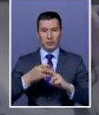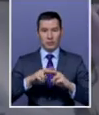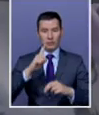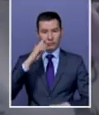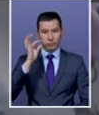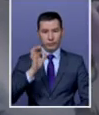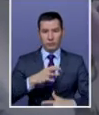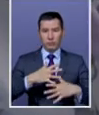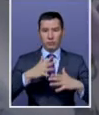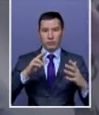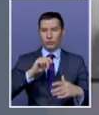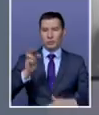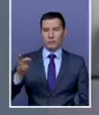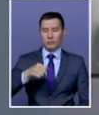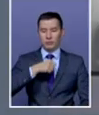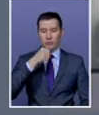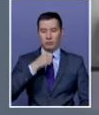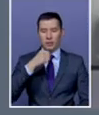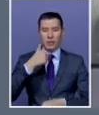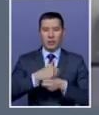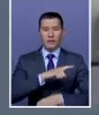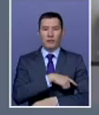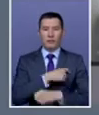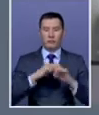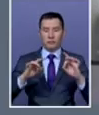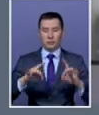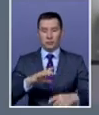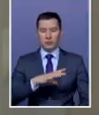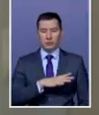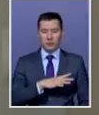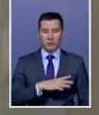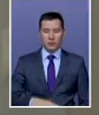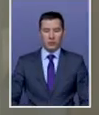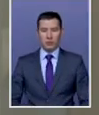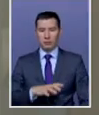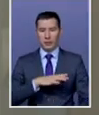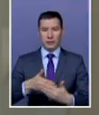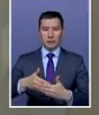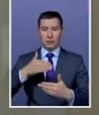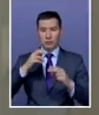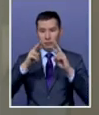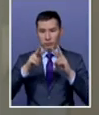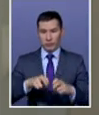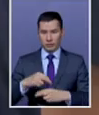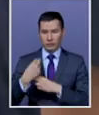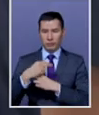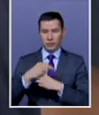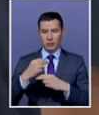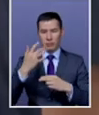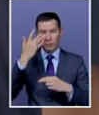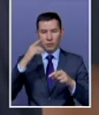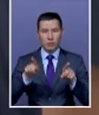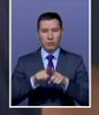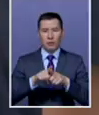раз подтвердила главный педиатр страны. По словам Ризы Буранбаевой, ранняя диагностика и своевременная медпомощь при лечении Кавасаки-подобного